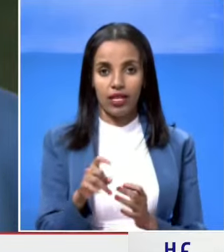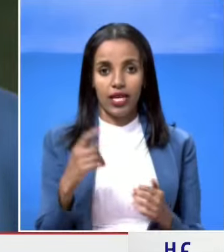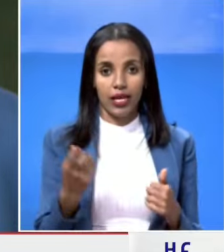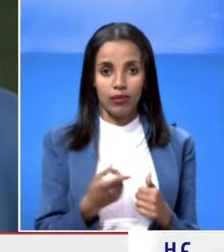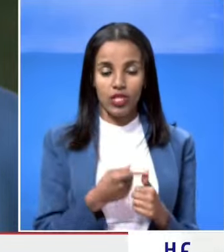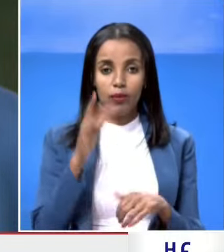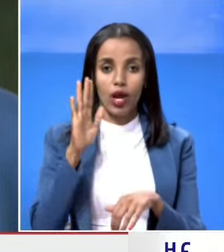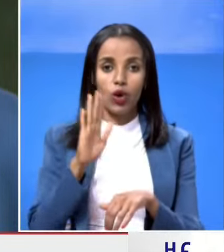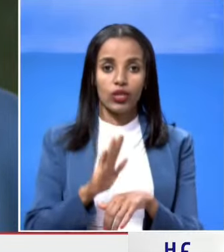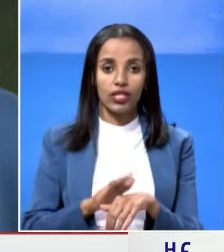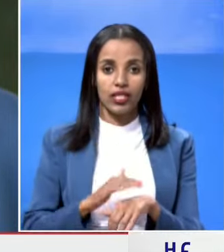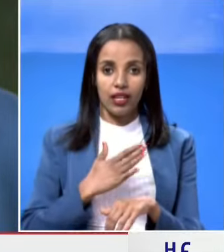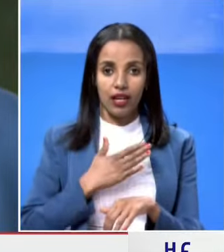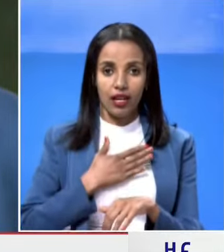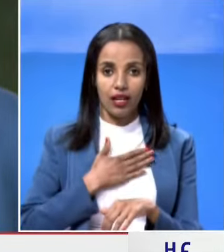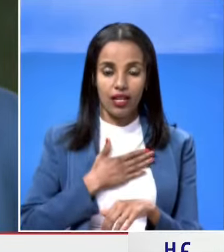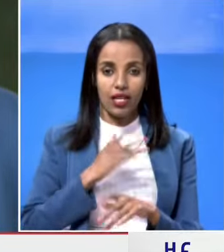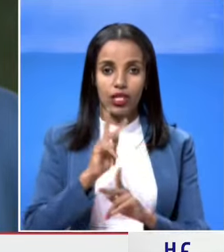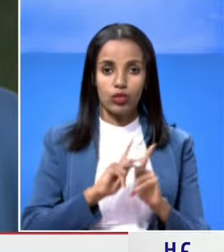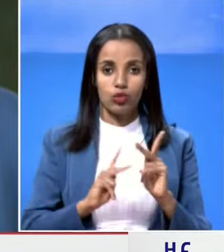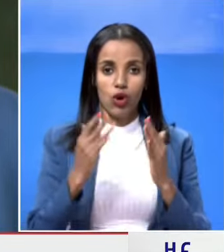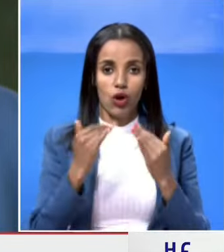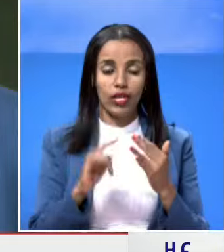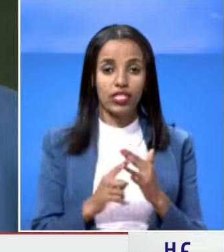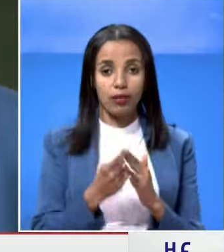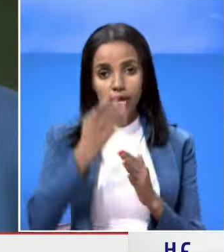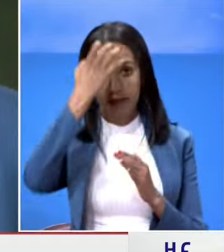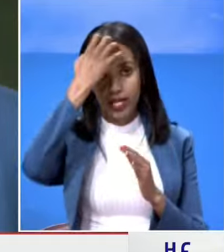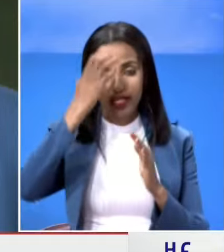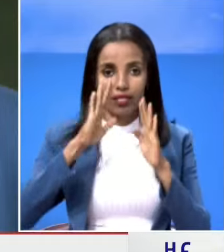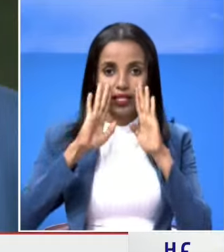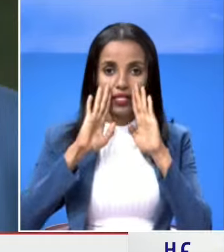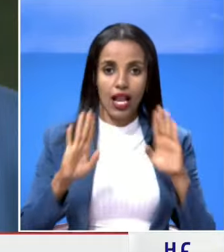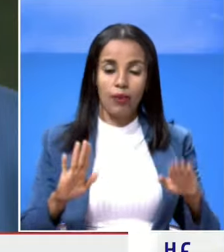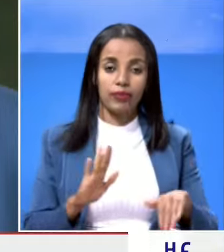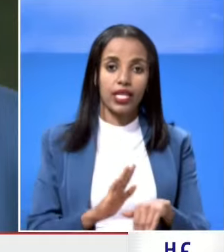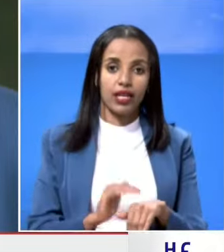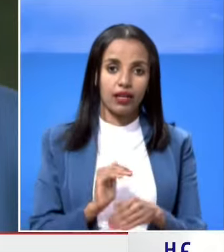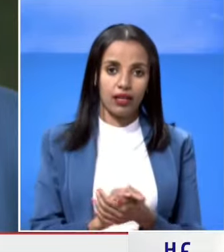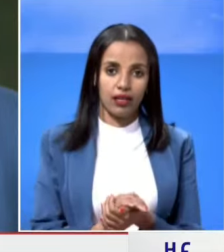የመጀመሪያው ጥሬ ህዝቡ አሁን የተጀመረውን